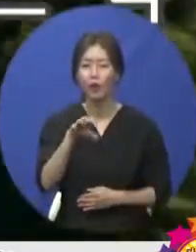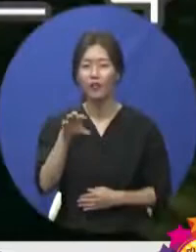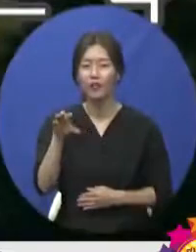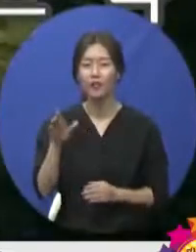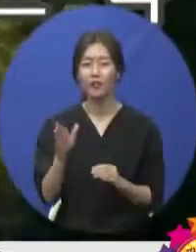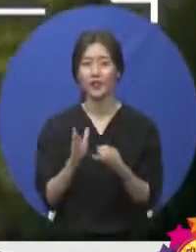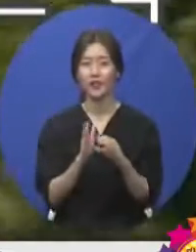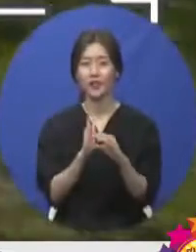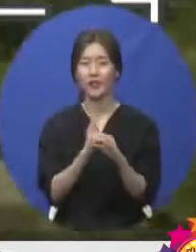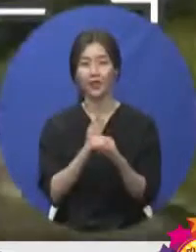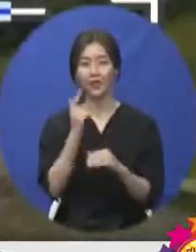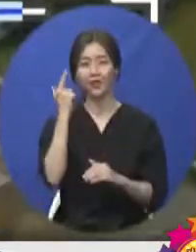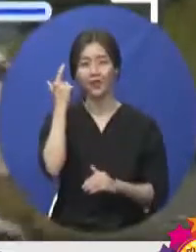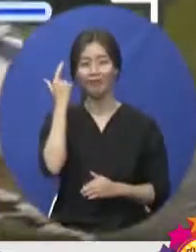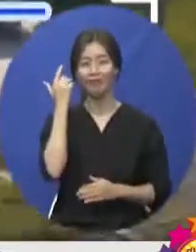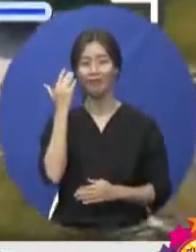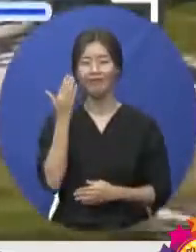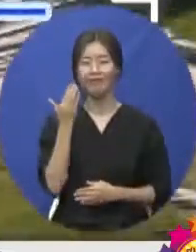어딜